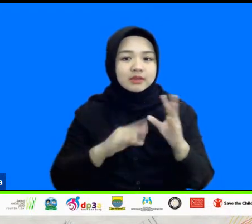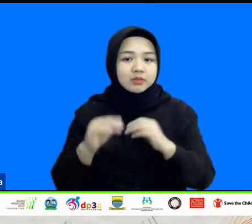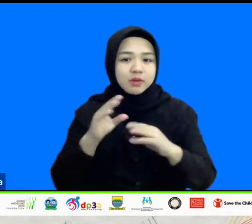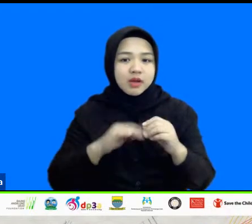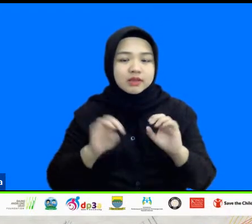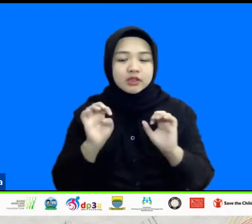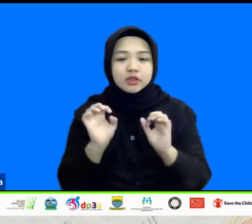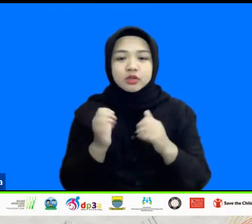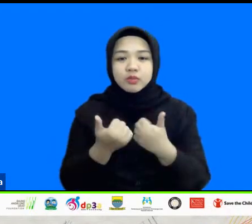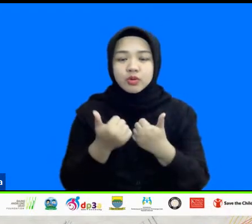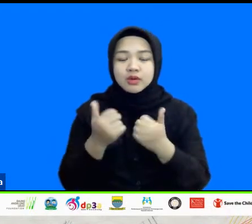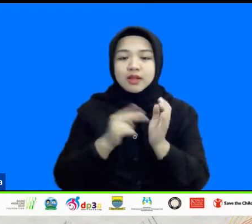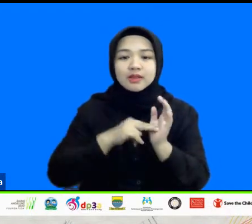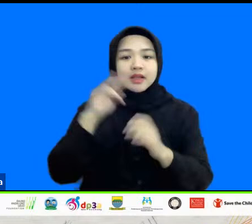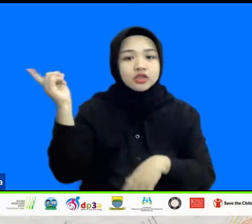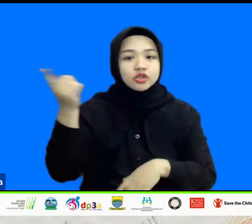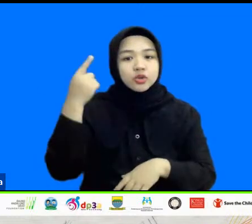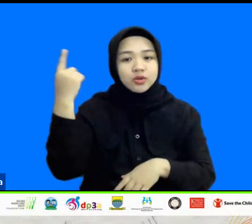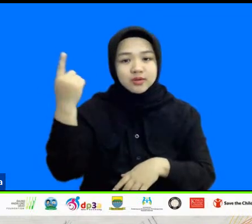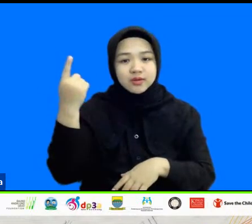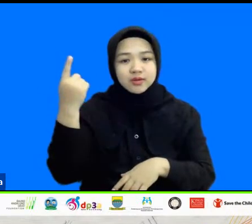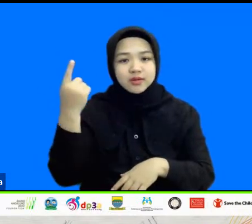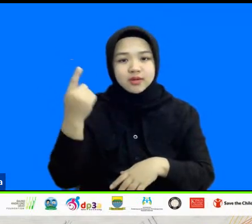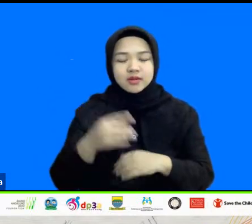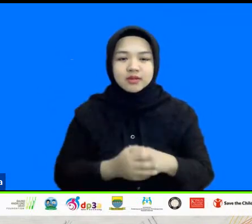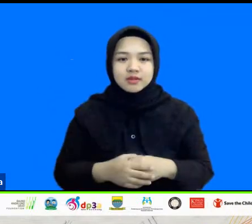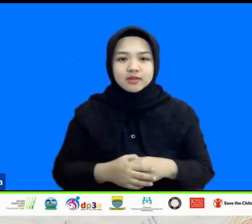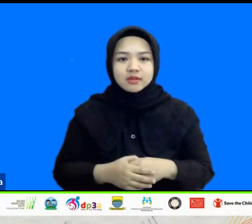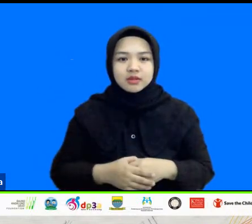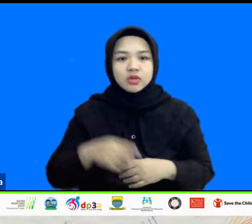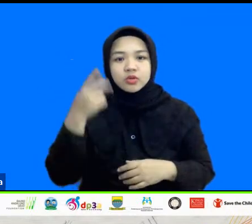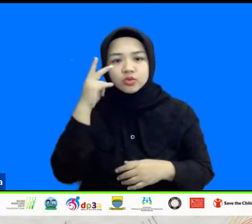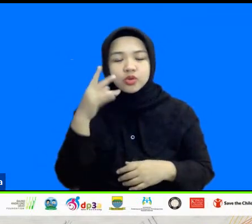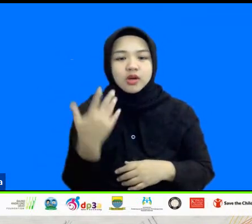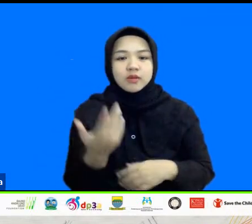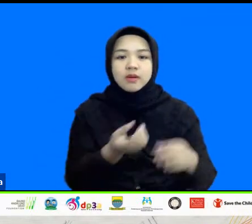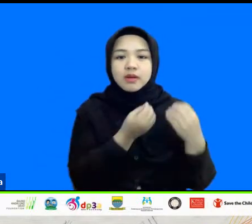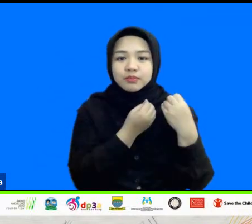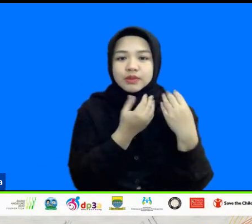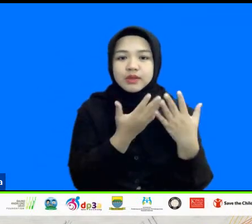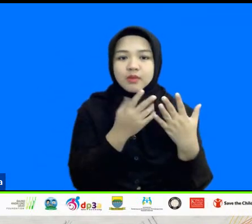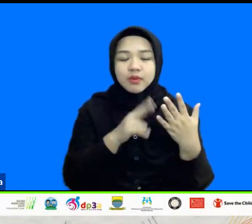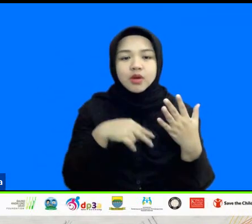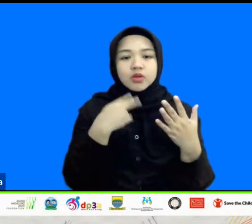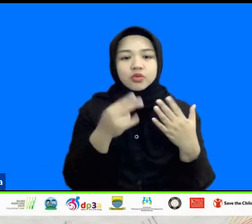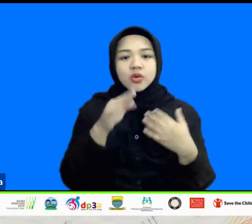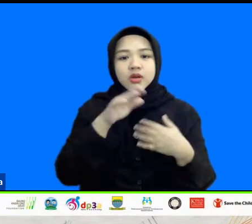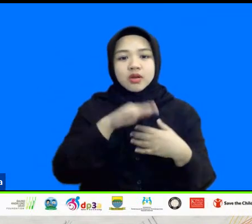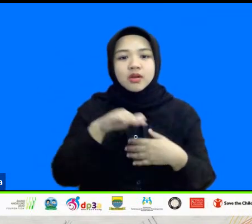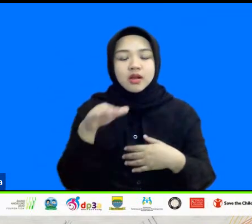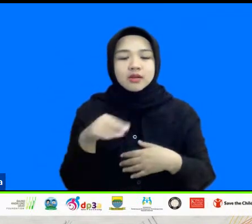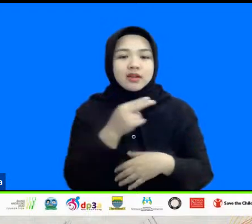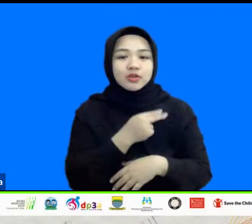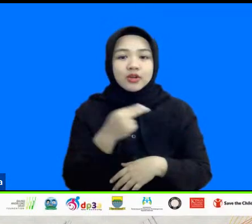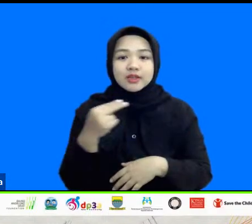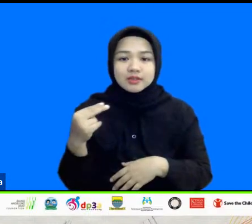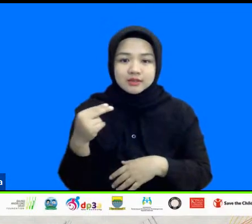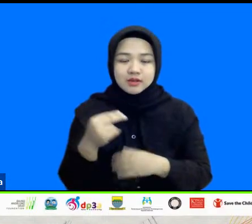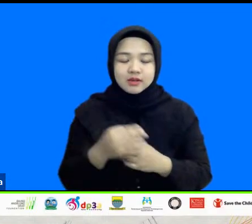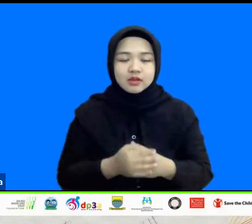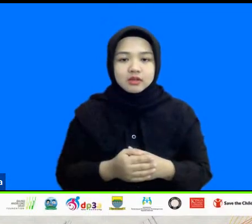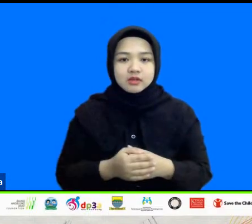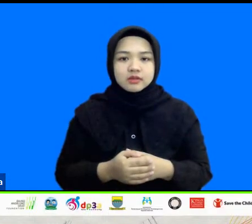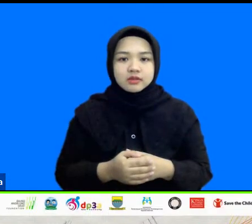model menjadi nasional gitu ya pelaksananya di tingkat nasional untuk penyampaian suara anak Indonesia gitu di